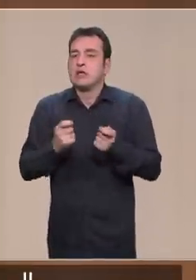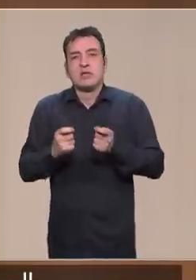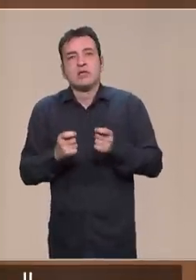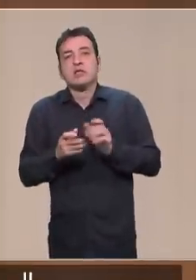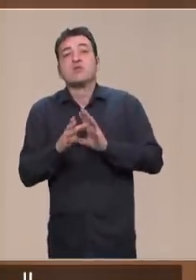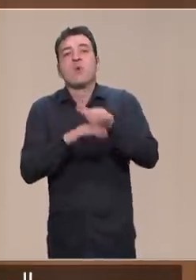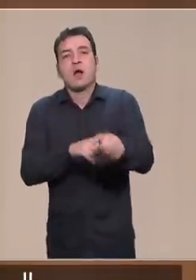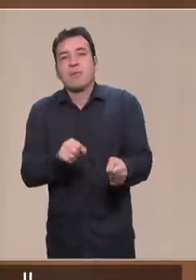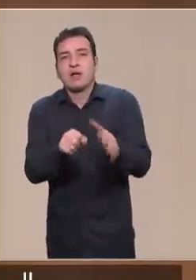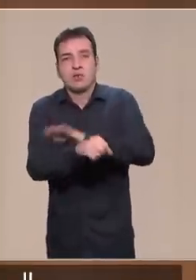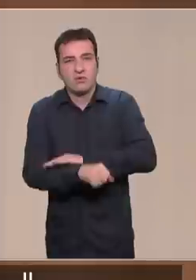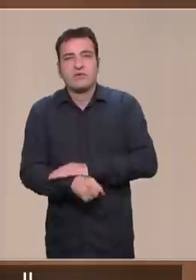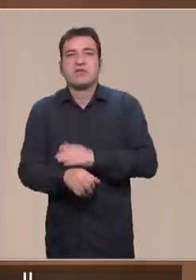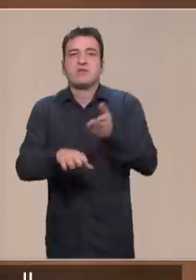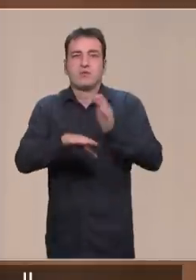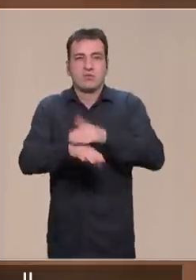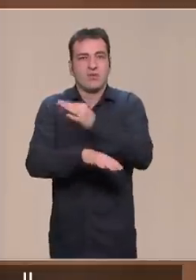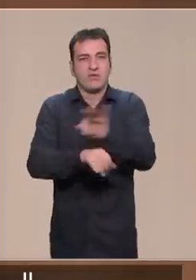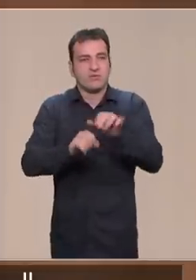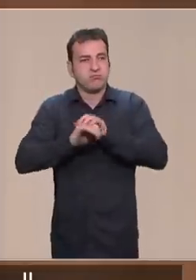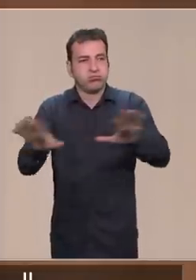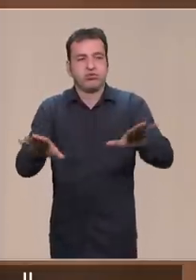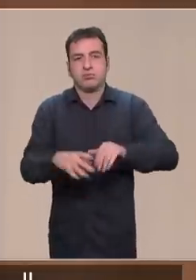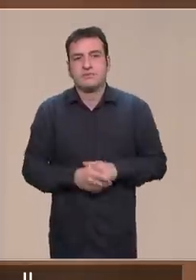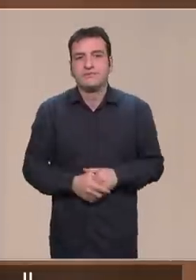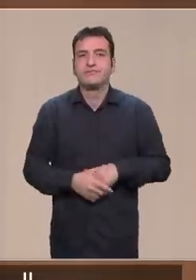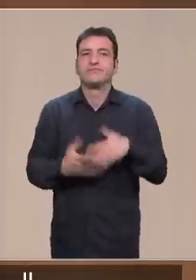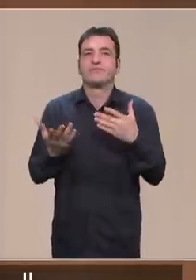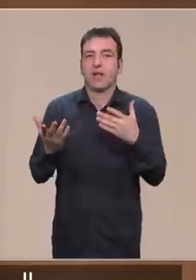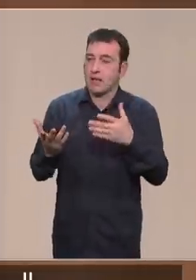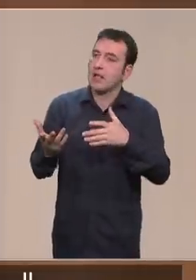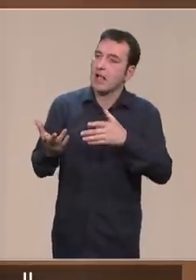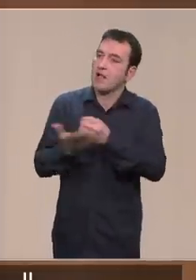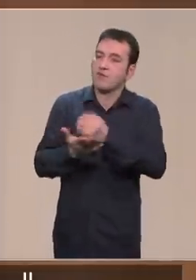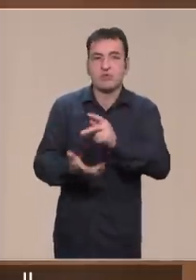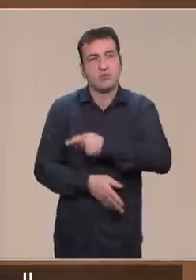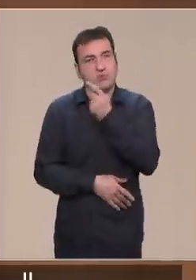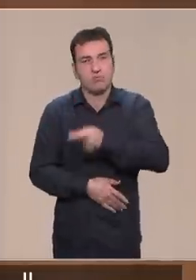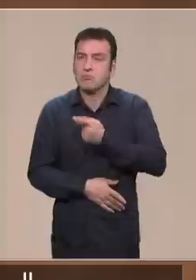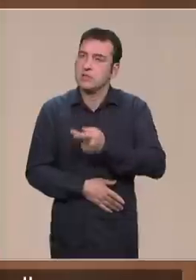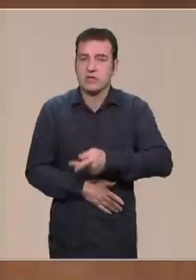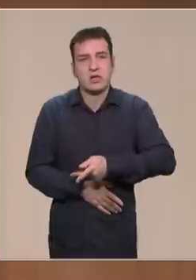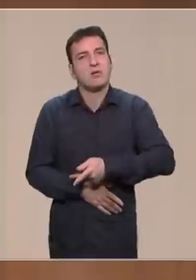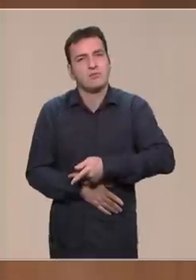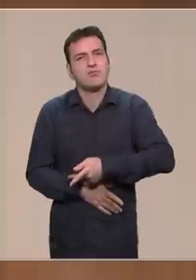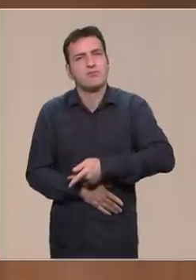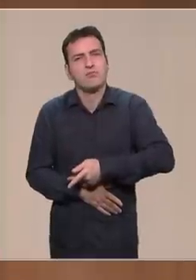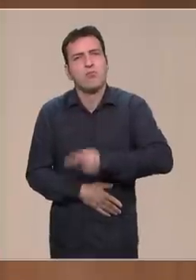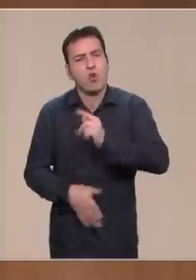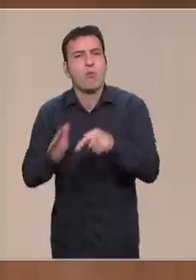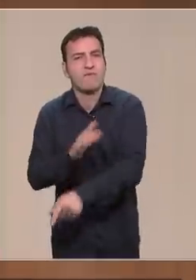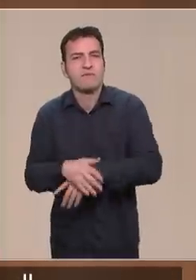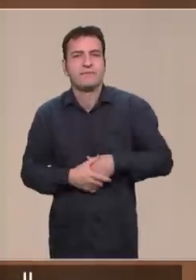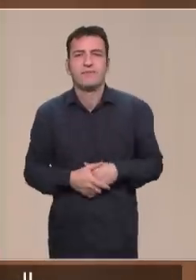dans les territoires. L'information des médecins a été renforcée. Mailing à destination des professionnels de santé sur les ressources à leur